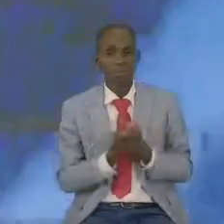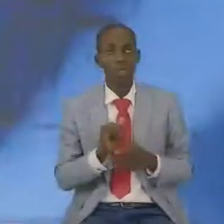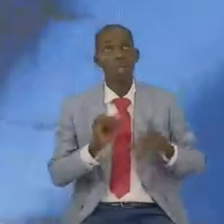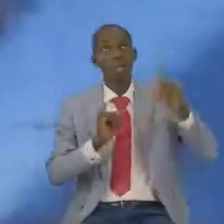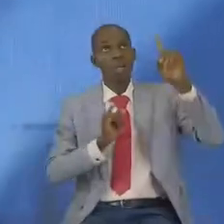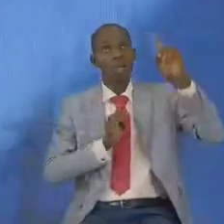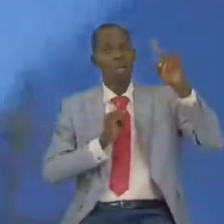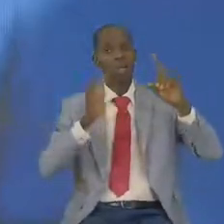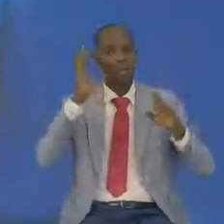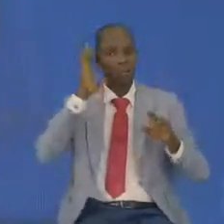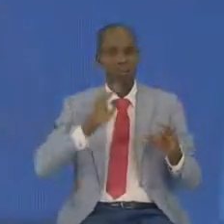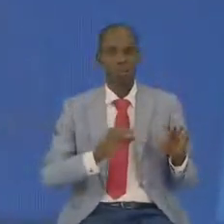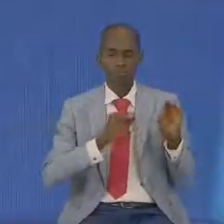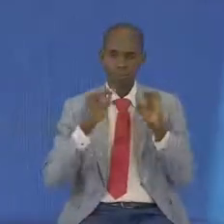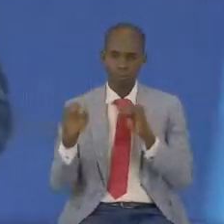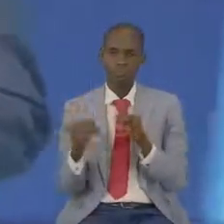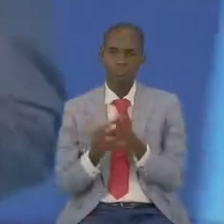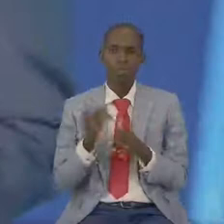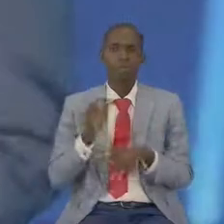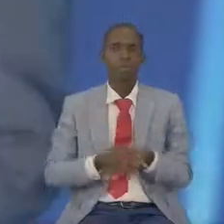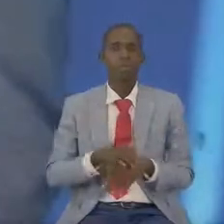mettre ça sur toi. Qu'est-ce que ça veut dire quoi?